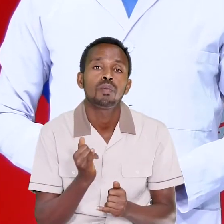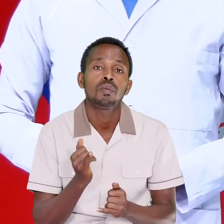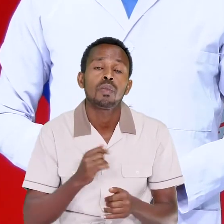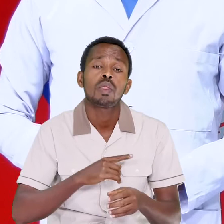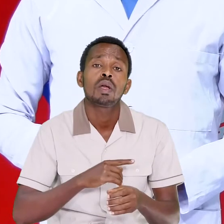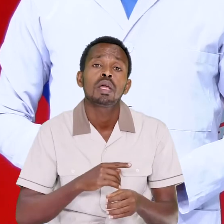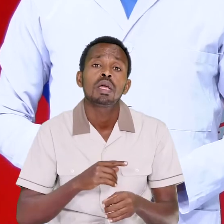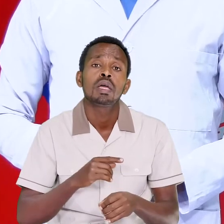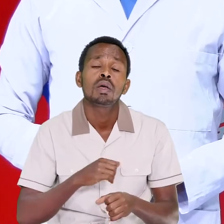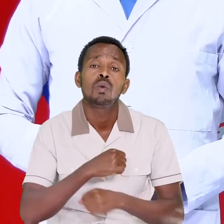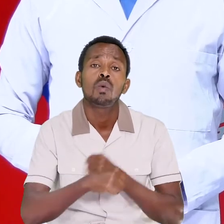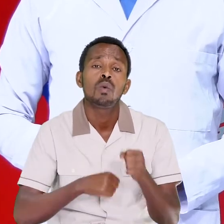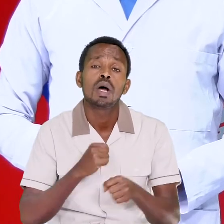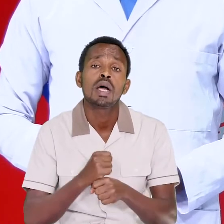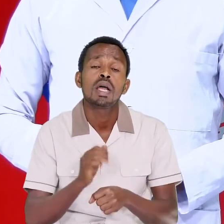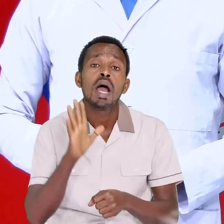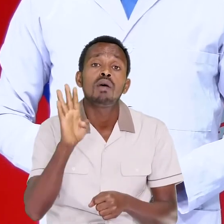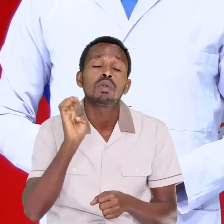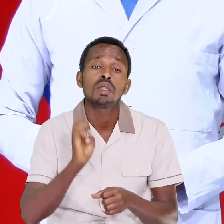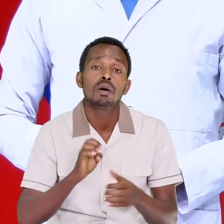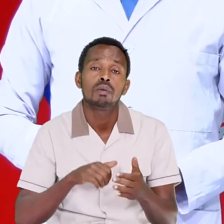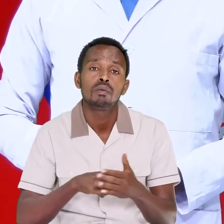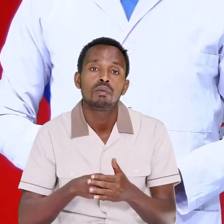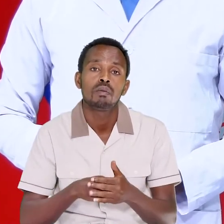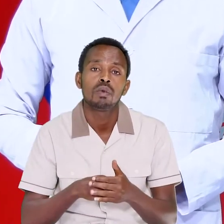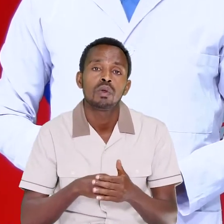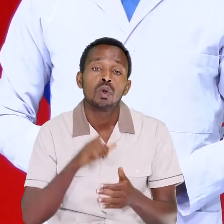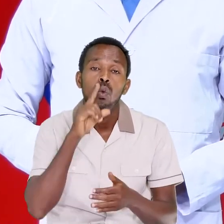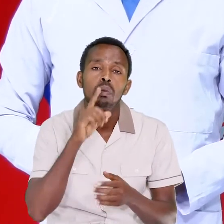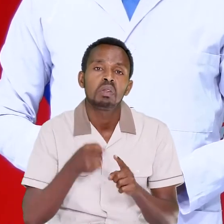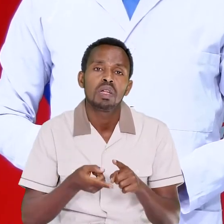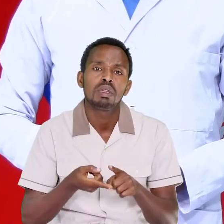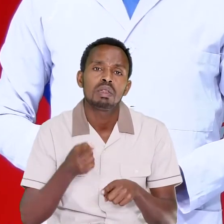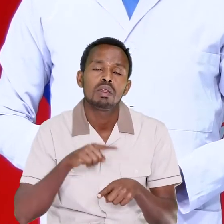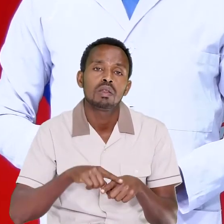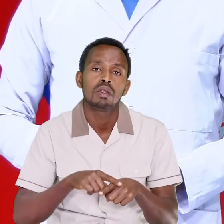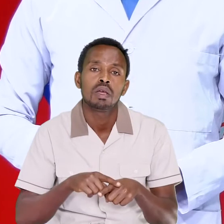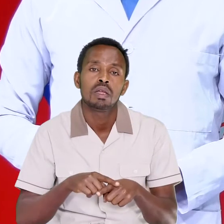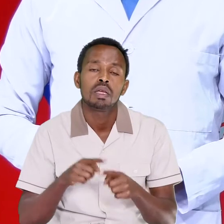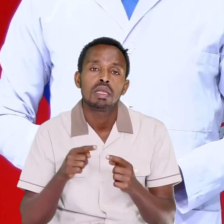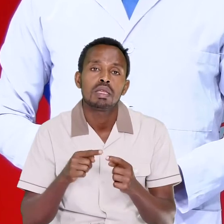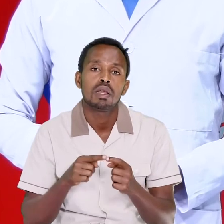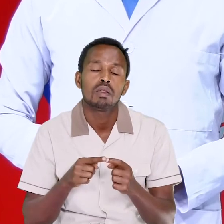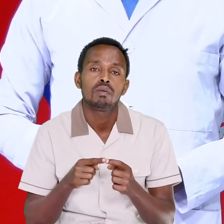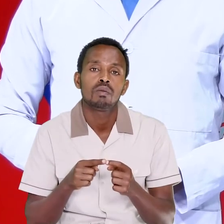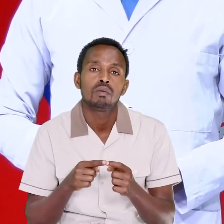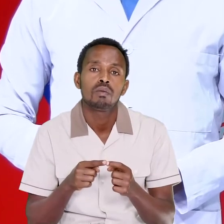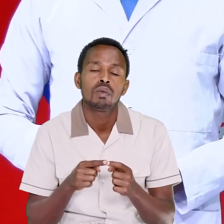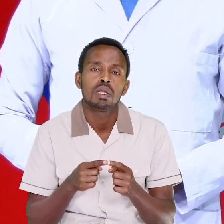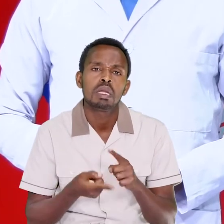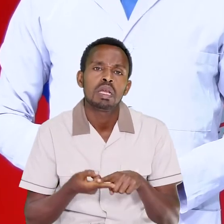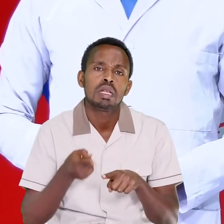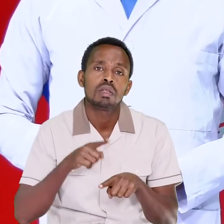yeroo umuriin isaa waggaa 40 ga'u jenne huuruun isaa ni dacha'a, qeensi isaas ni